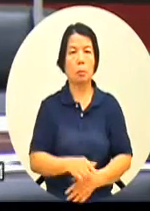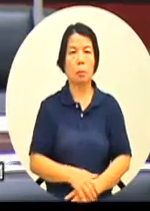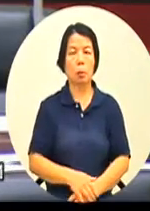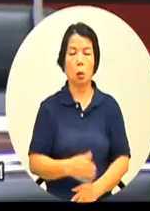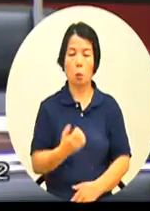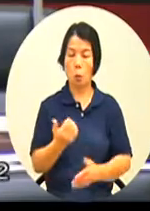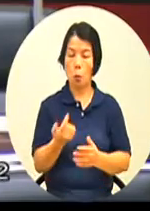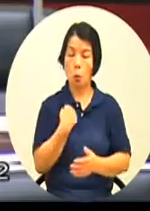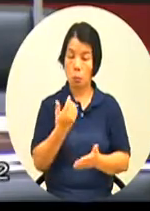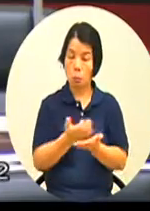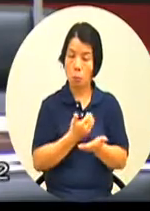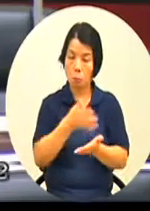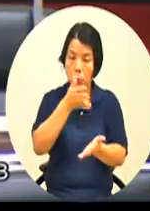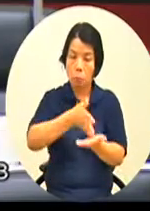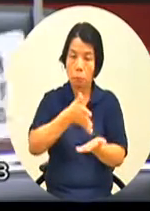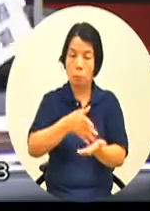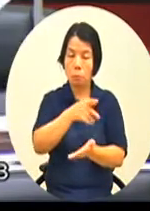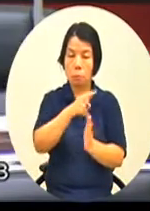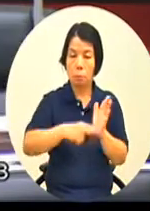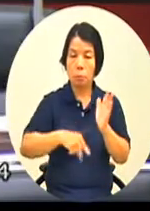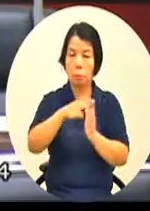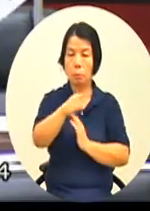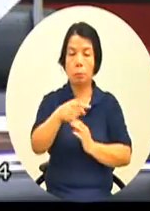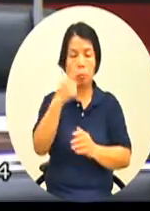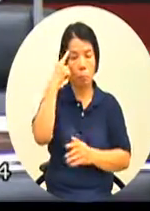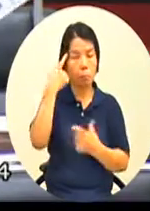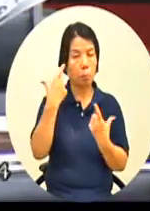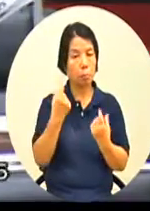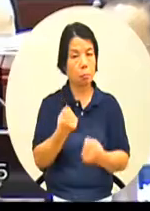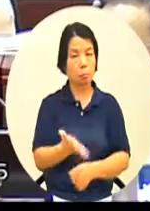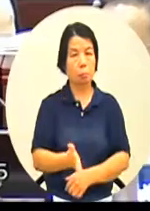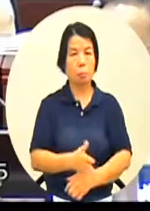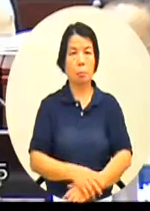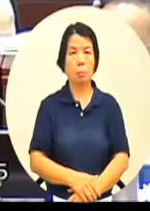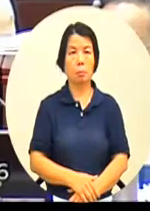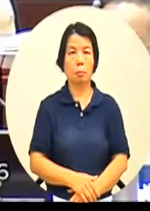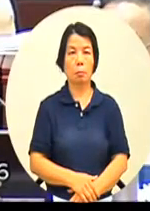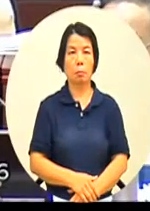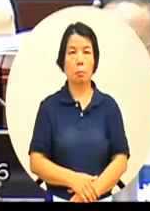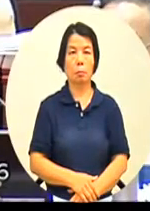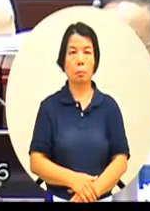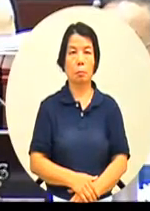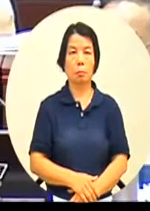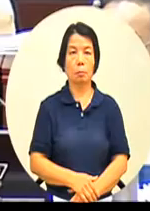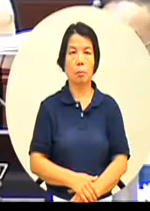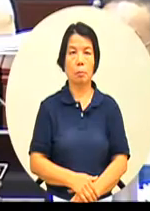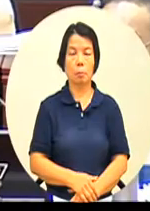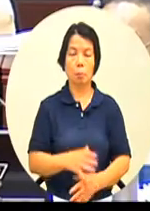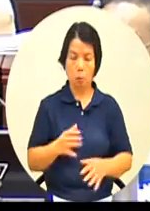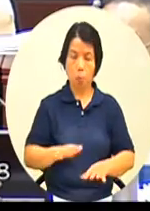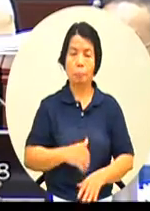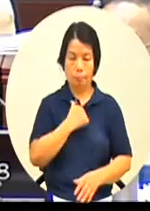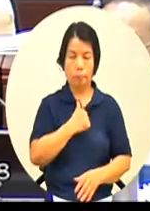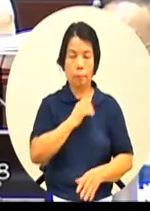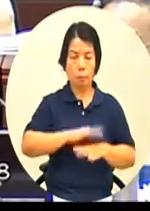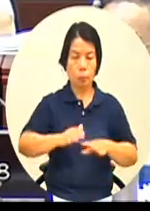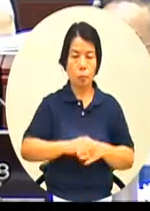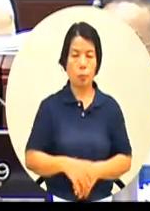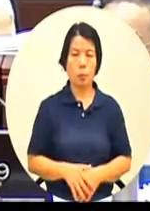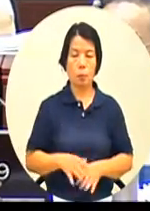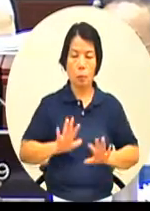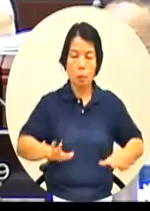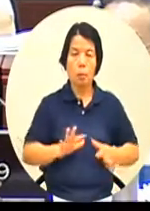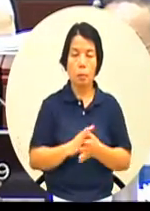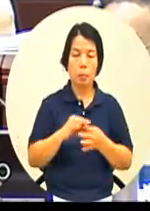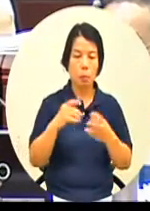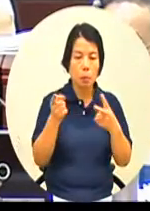同不同意？就是你这个公民参与， 对对对，的确是这样。所以我们目前其实是很小规模